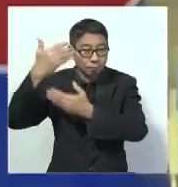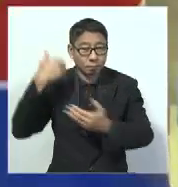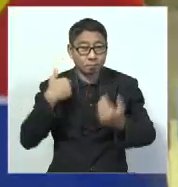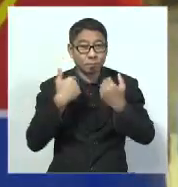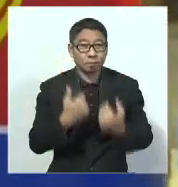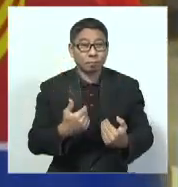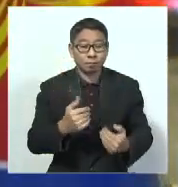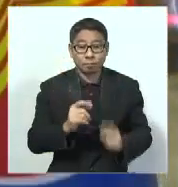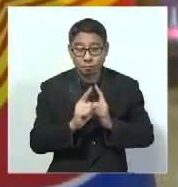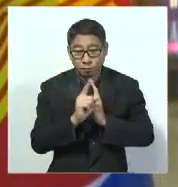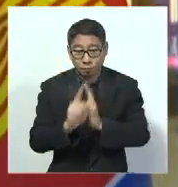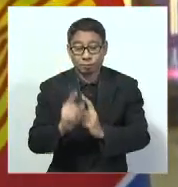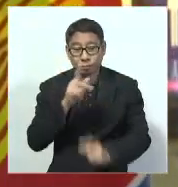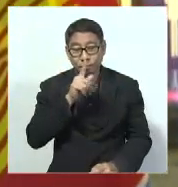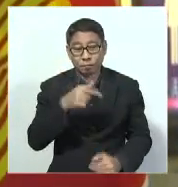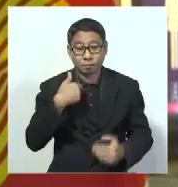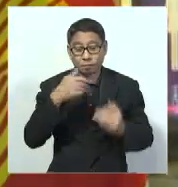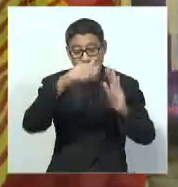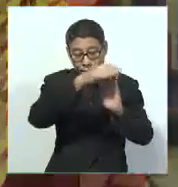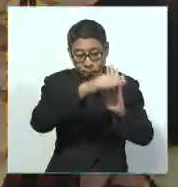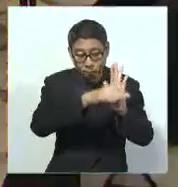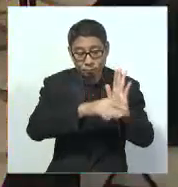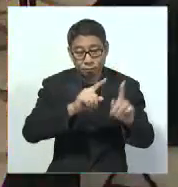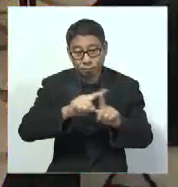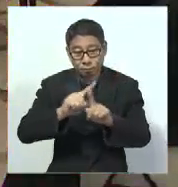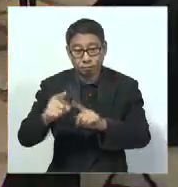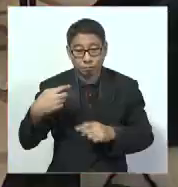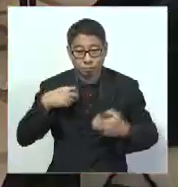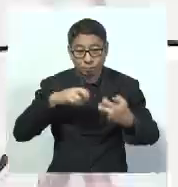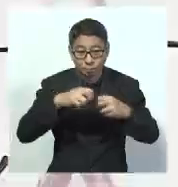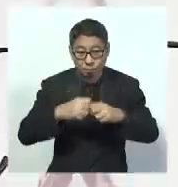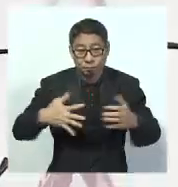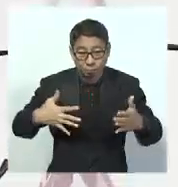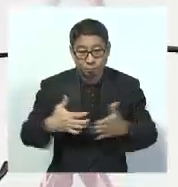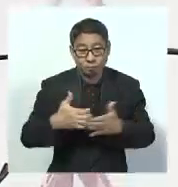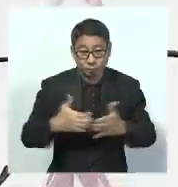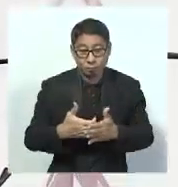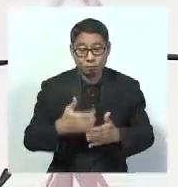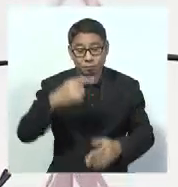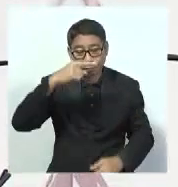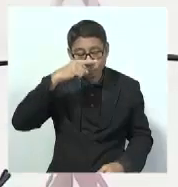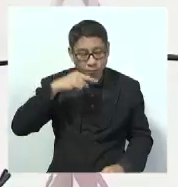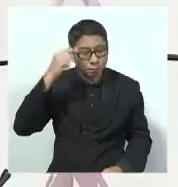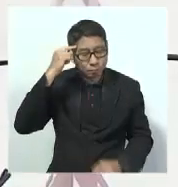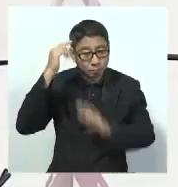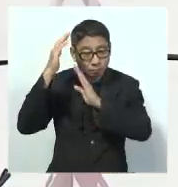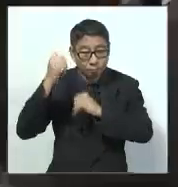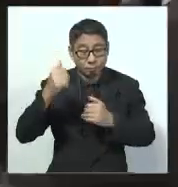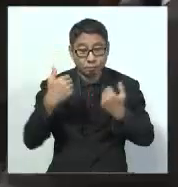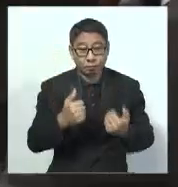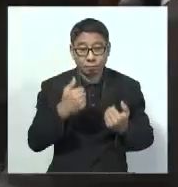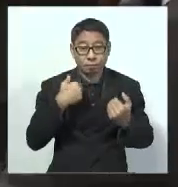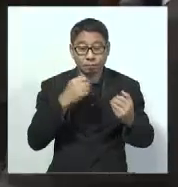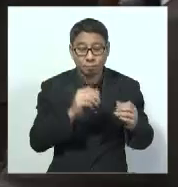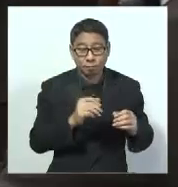าเนี่ยจากที่ผมติดตามข่าวมามันยังมีขั้นตอนต่างๆมากมายที่มันยังติดขัดอยู ่ ซึ่งไทยเองก็หวังนะครับว่าจะปลดล็อกต่างๆ